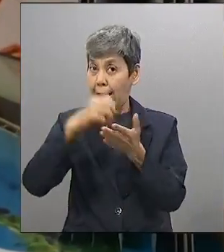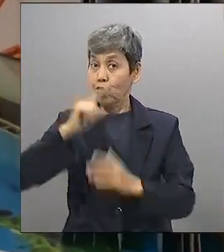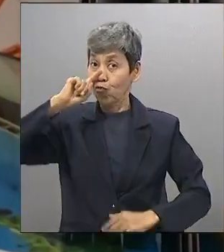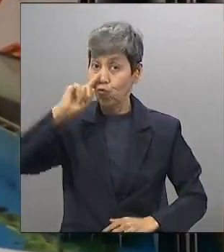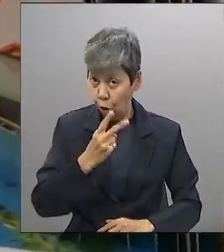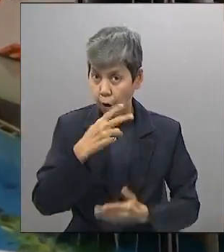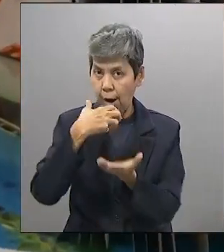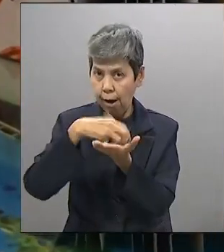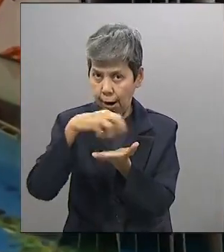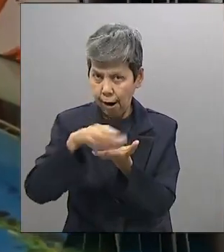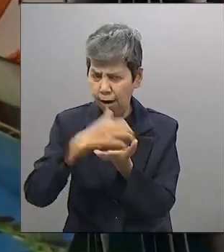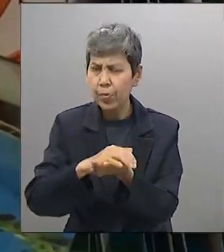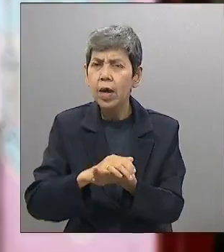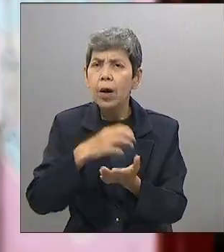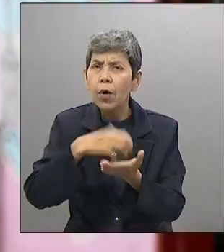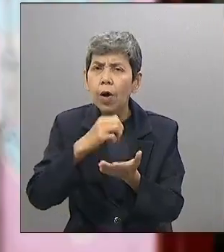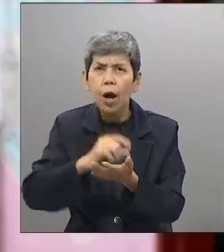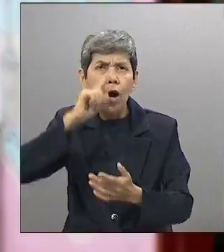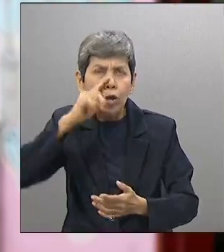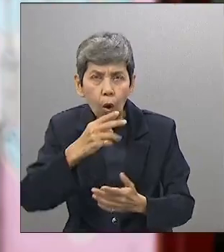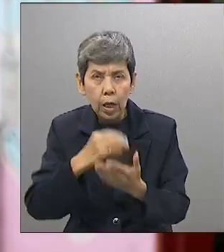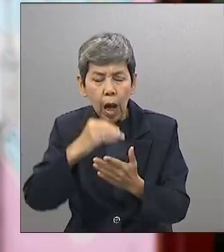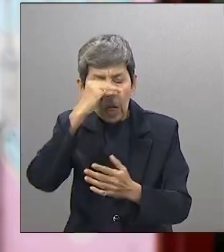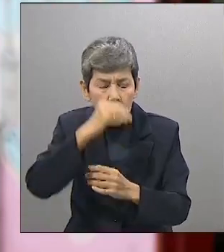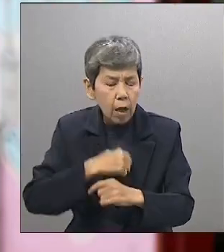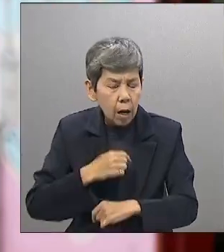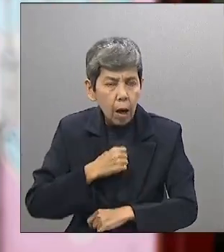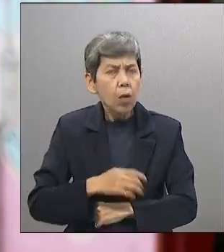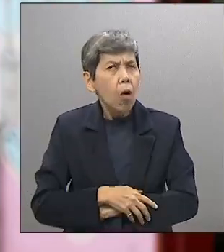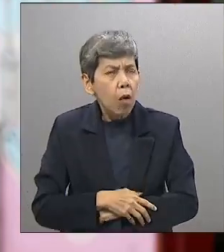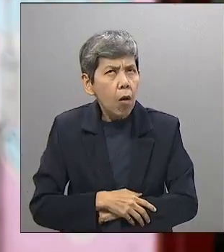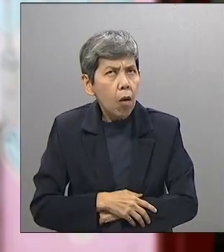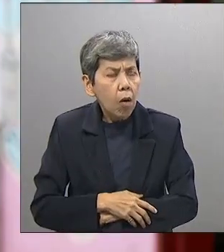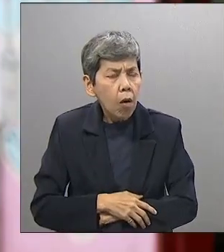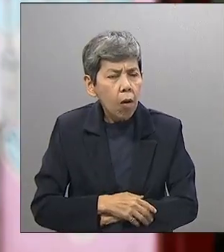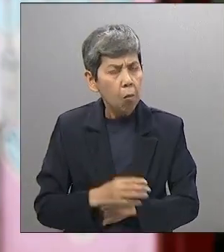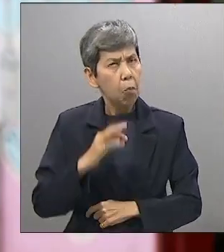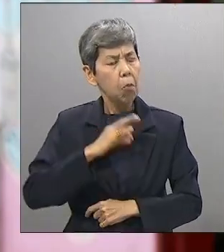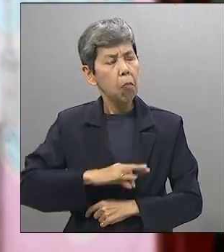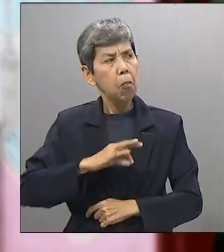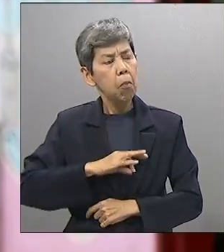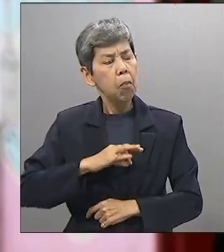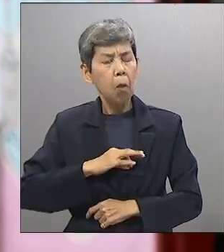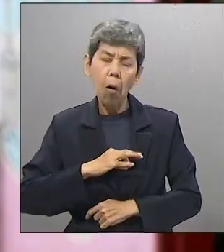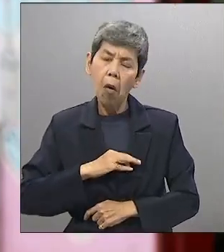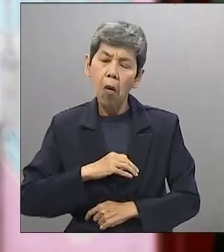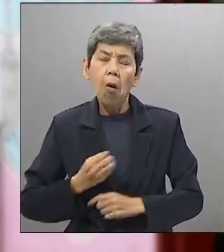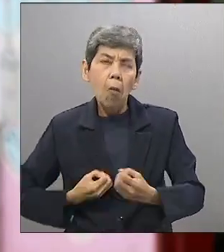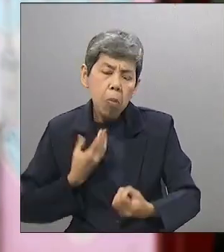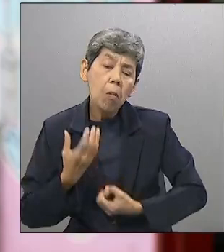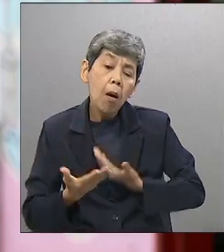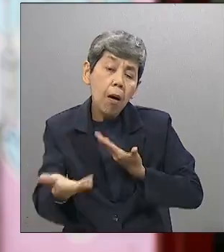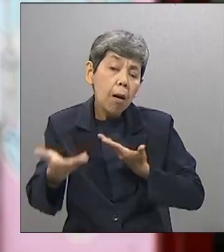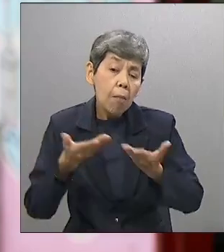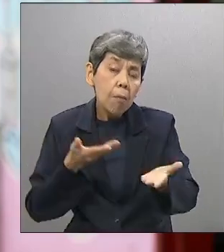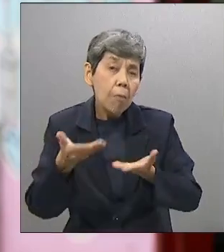จแบรอลาวให้นั้เรีนปอง และก็บอกรอบคามนุ antic อุษ ซะท้อนกัคมพู